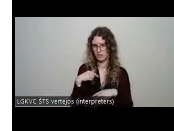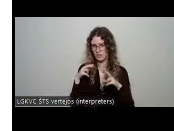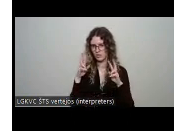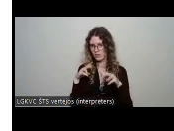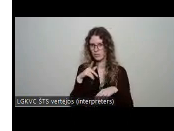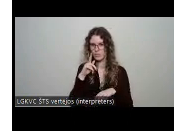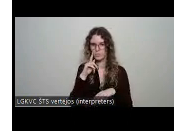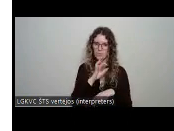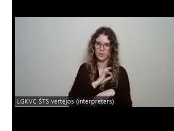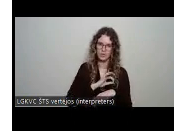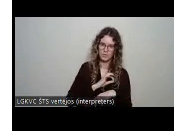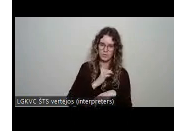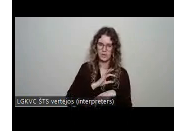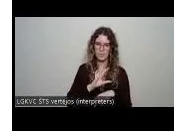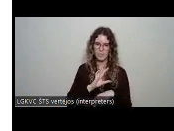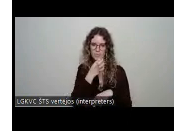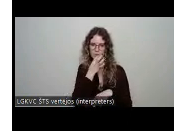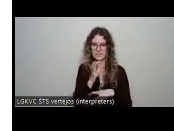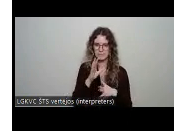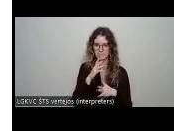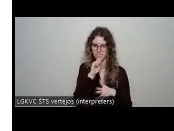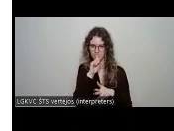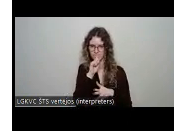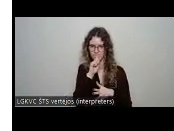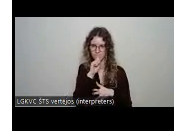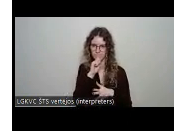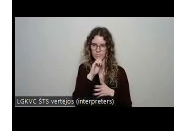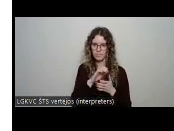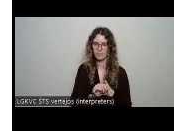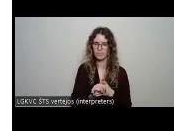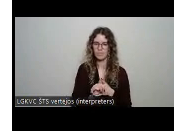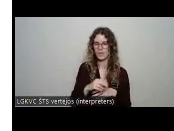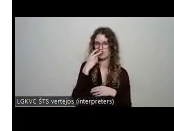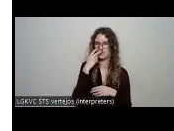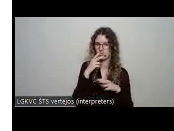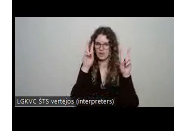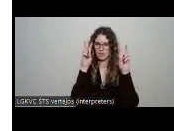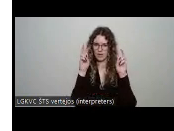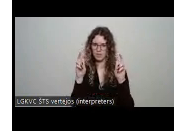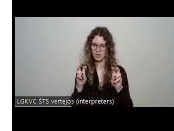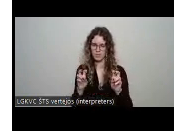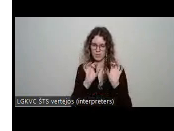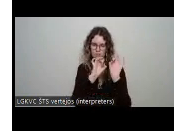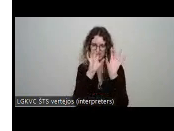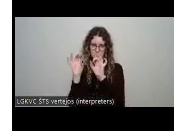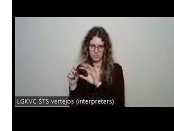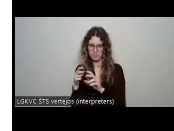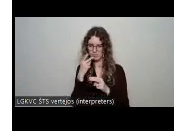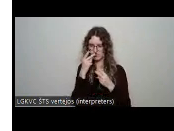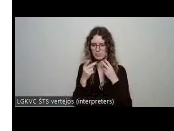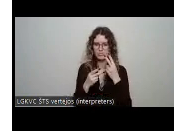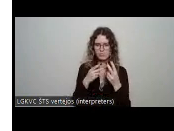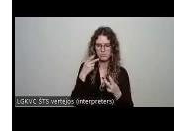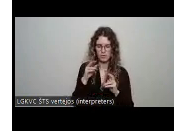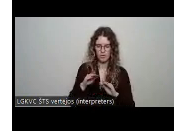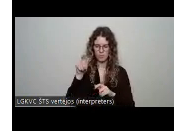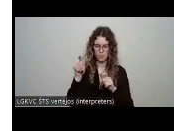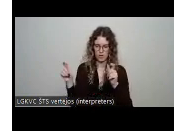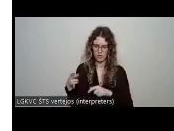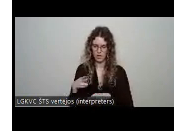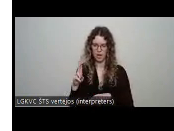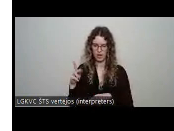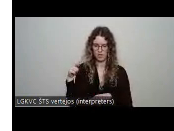ar ne, išreiškimą, nes aš spėju, kad kai mes žvelgėme įvairiausias temas, kai kurie mokytojai gali pagalvoti. O čia